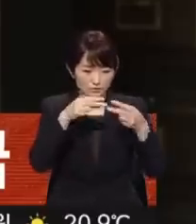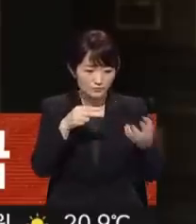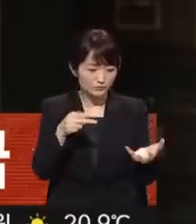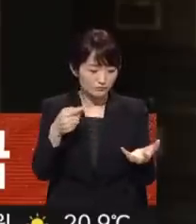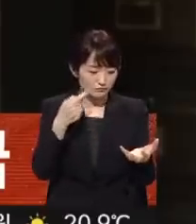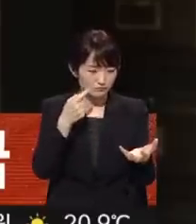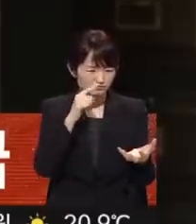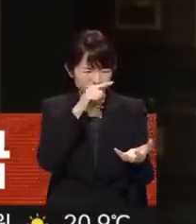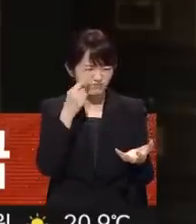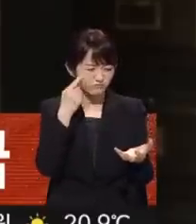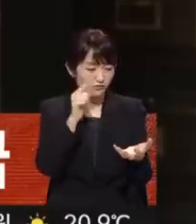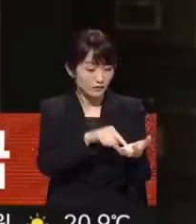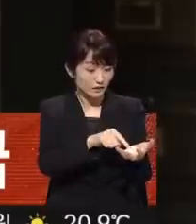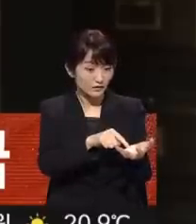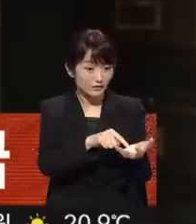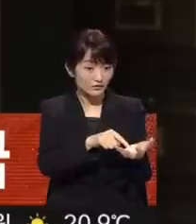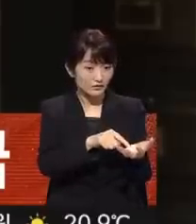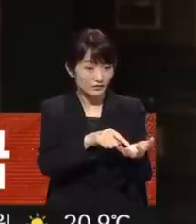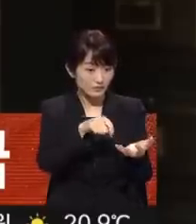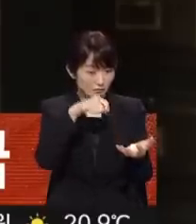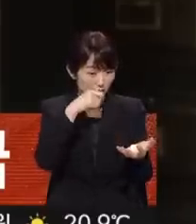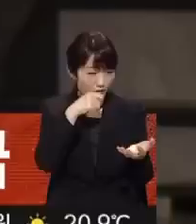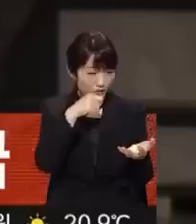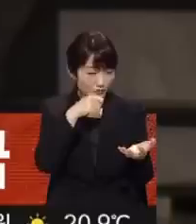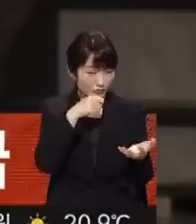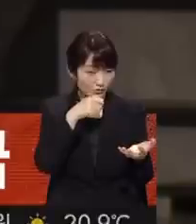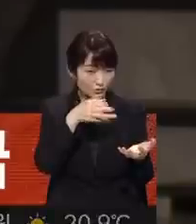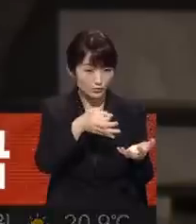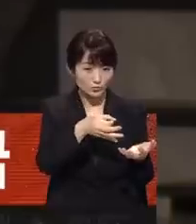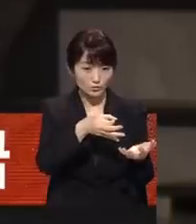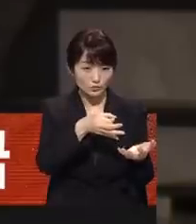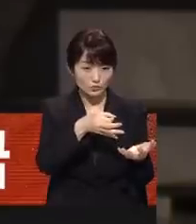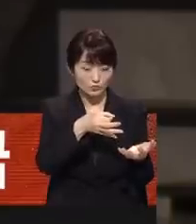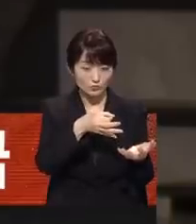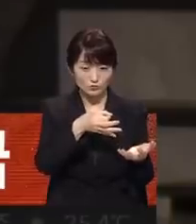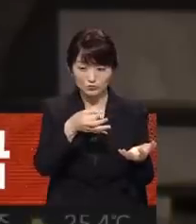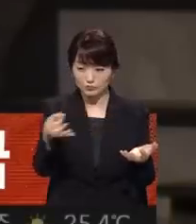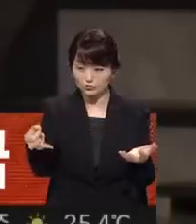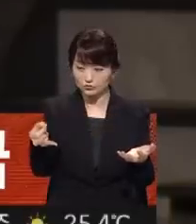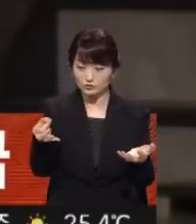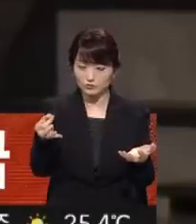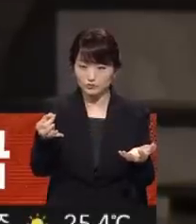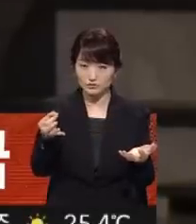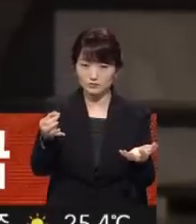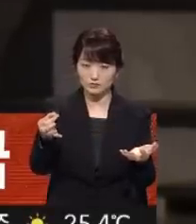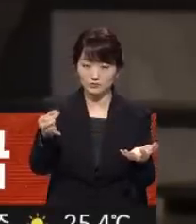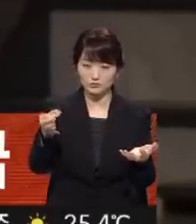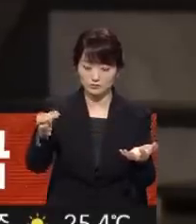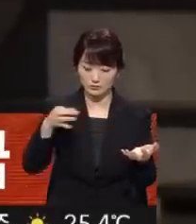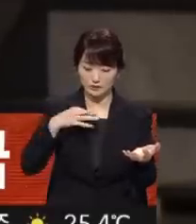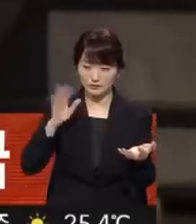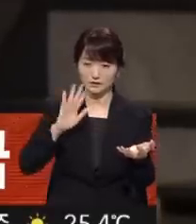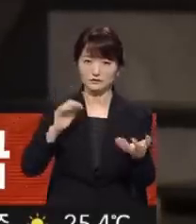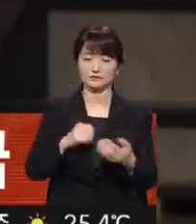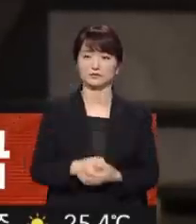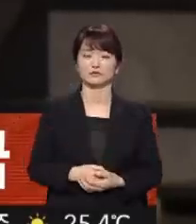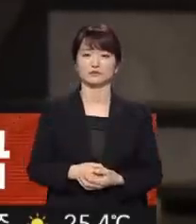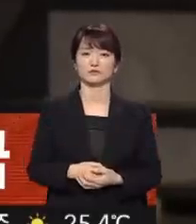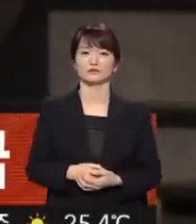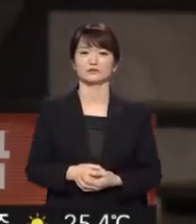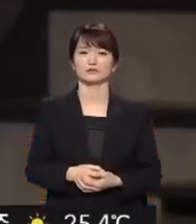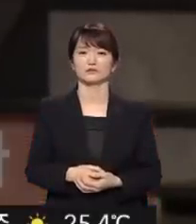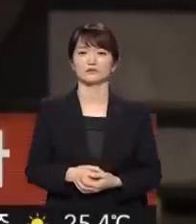받지 않습니까? 예? 아, 그 수준하고 너무 차이가 나는 그러니까요. 거죠. 우리가 이제 인간이 외부로부터 정보를 받아들이는 것